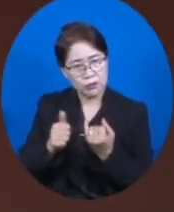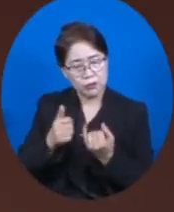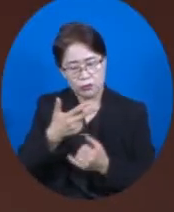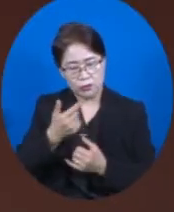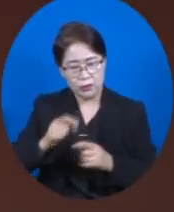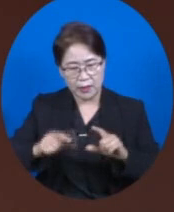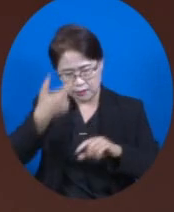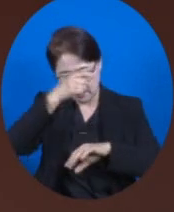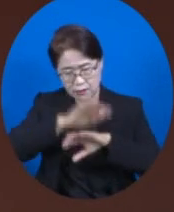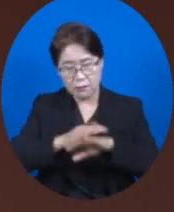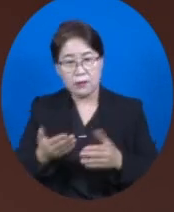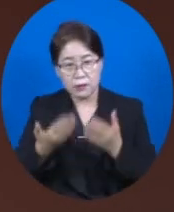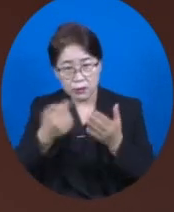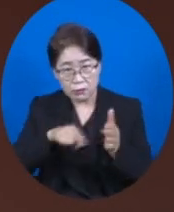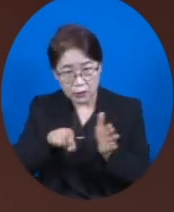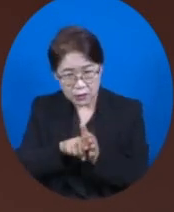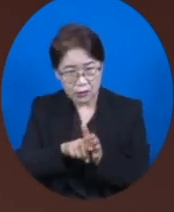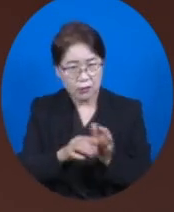아침에이